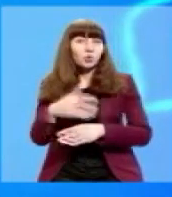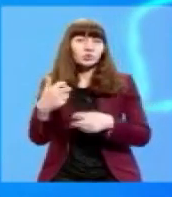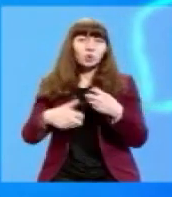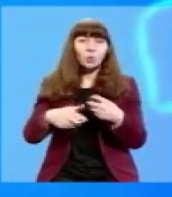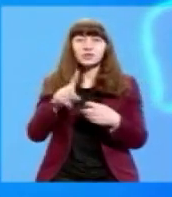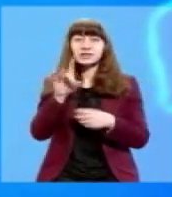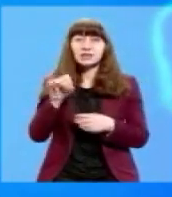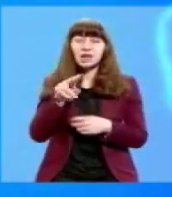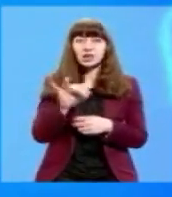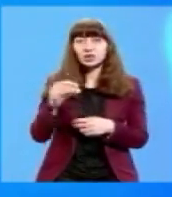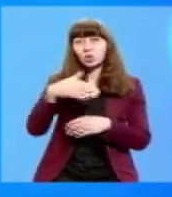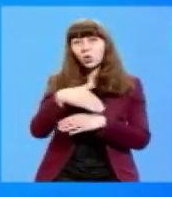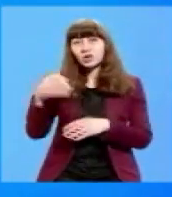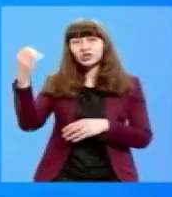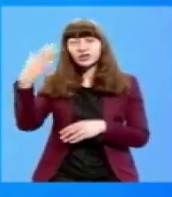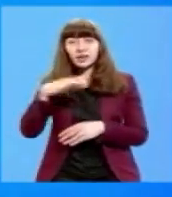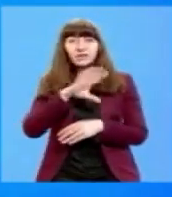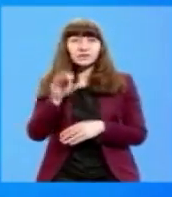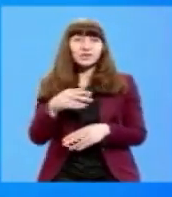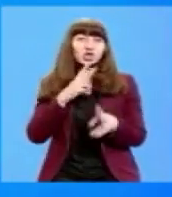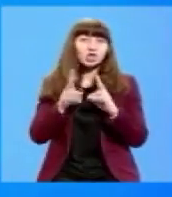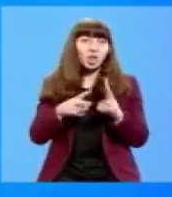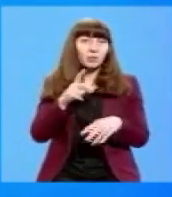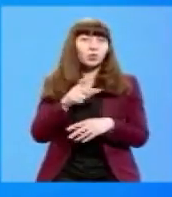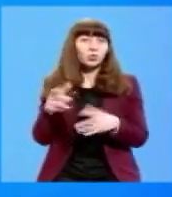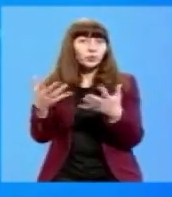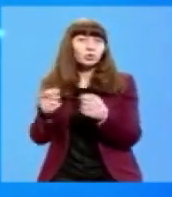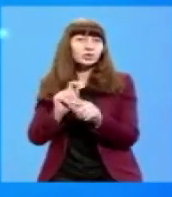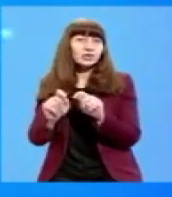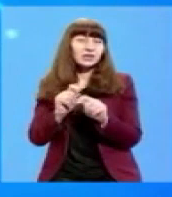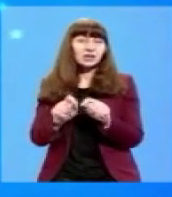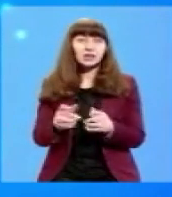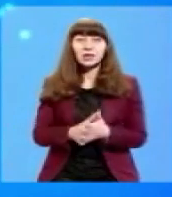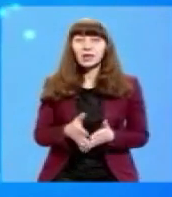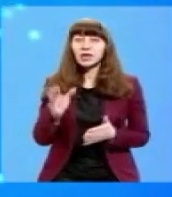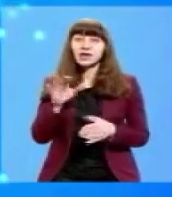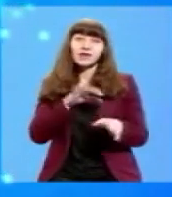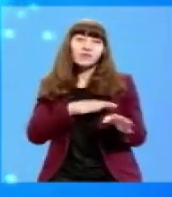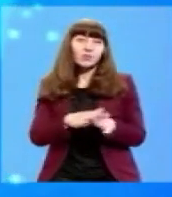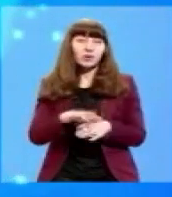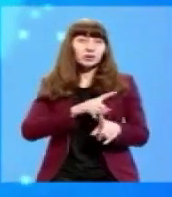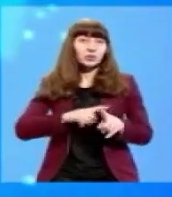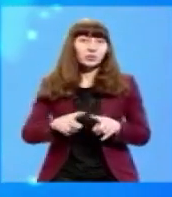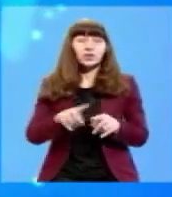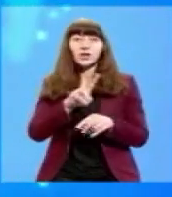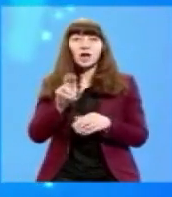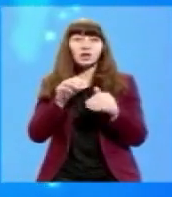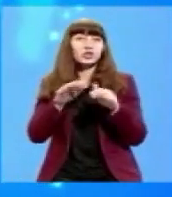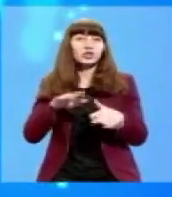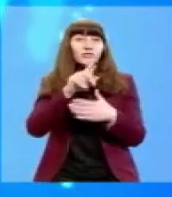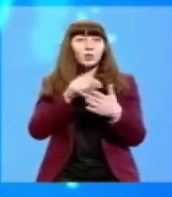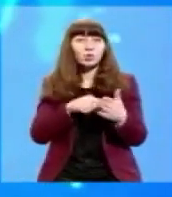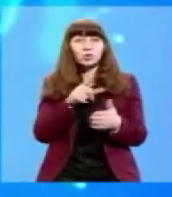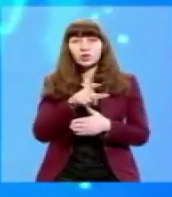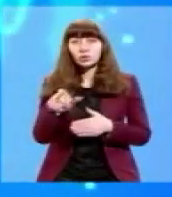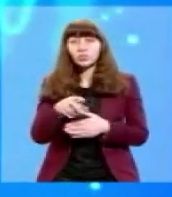дорожные знаки, уличное освещение. Все обращения граждан берутся на контроль и не остаются без внимания. О том, как решаются вопросы